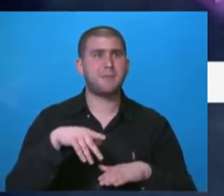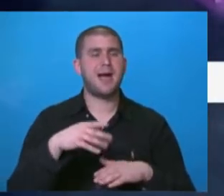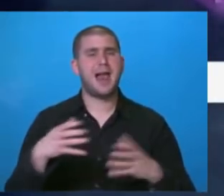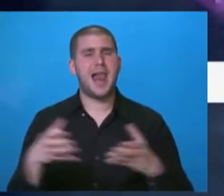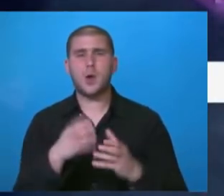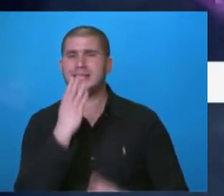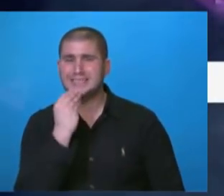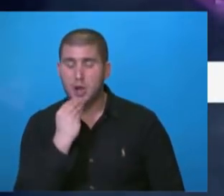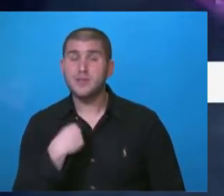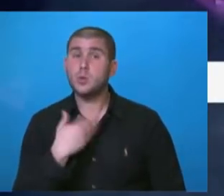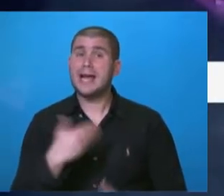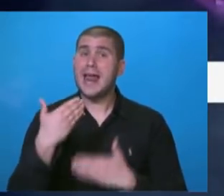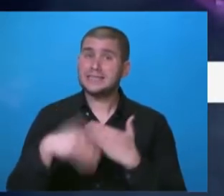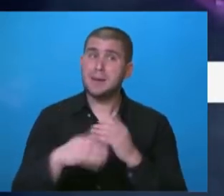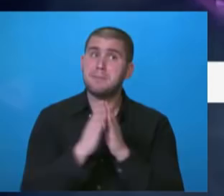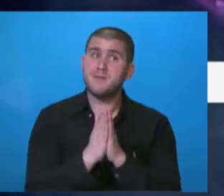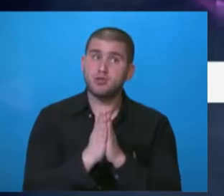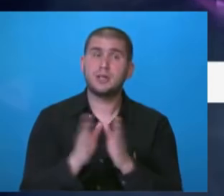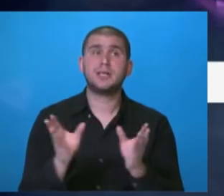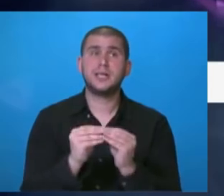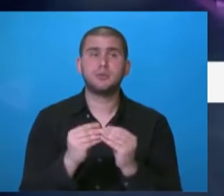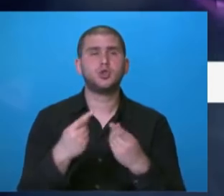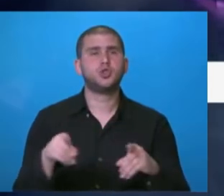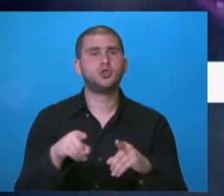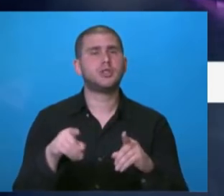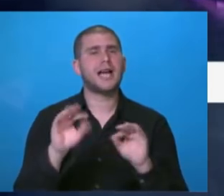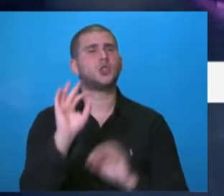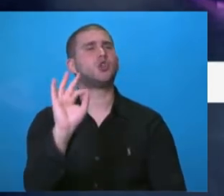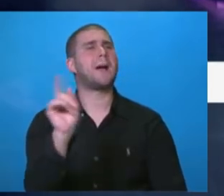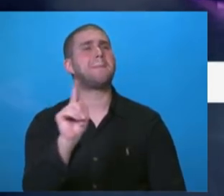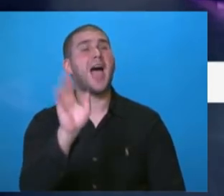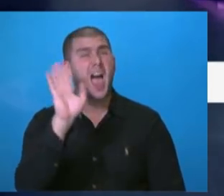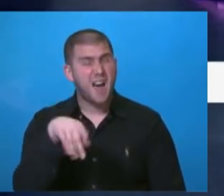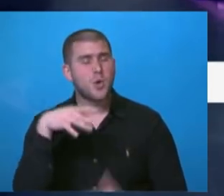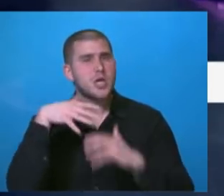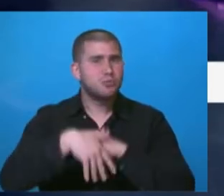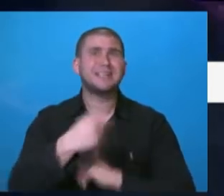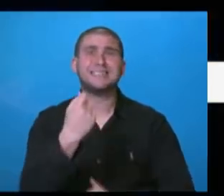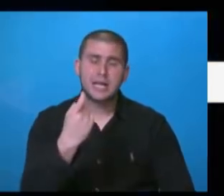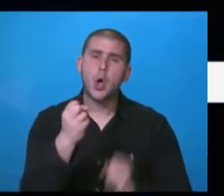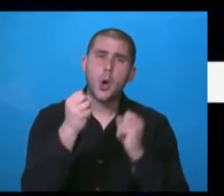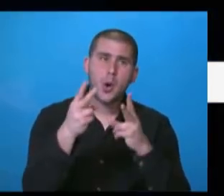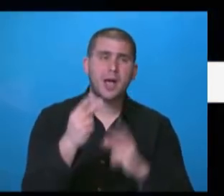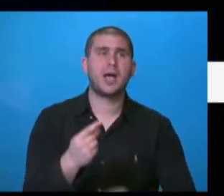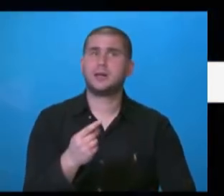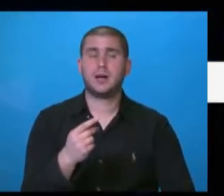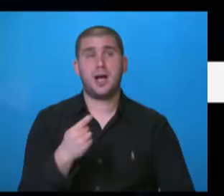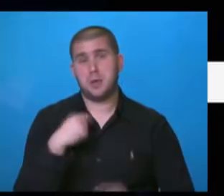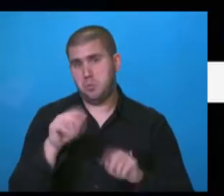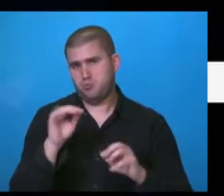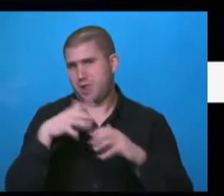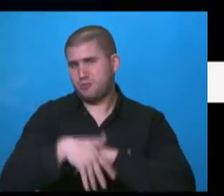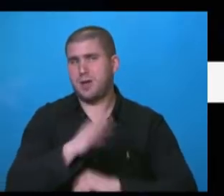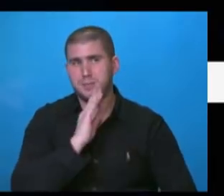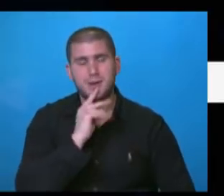ישראליות. אני רוצה לסיים בבקשה עם שיר העשור שלך. כן. גם אם זה ישפיע, בסדר, זכותך. אני פה בשביל להשפיע. אז